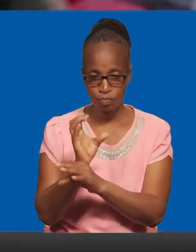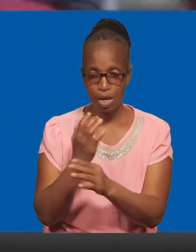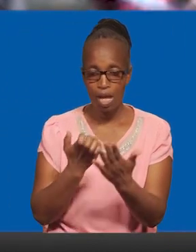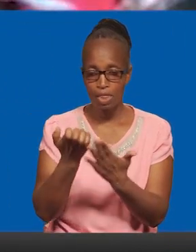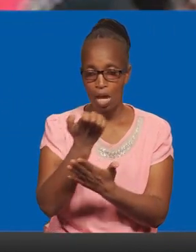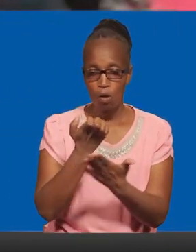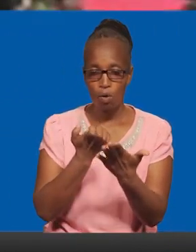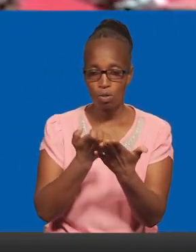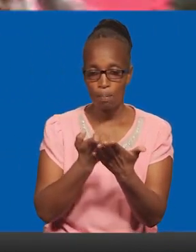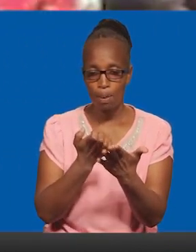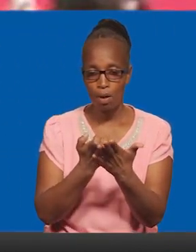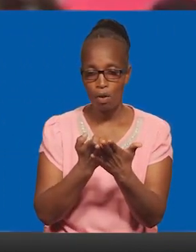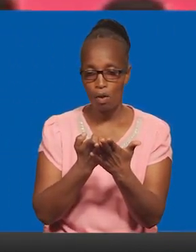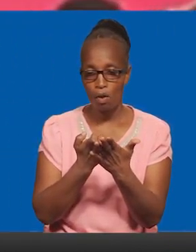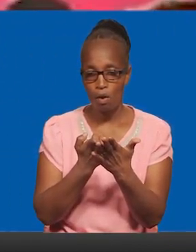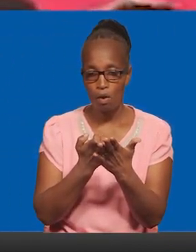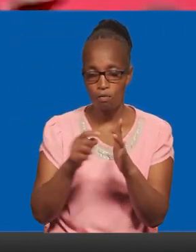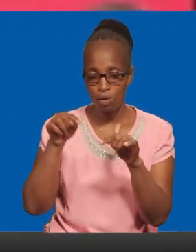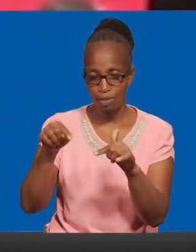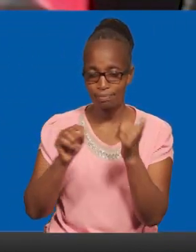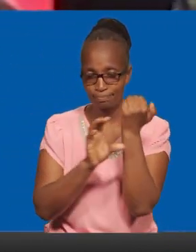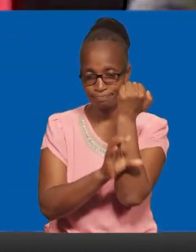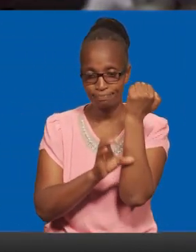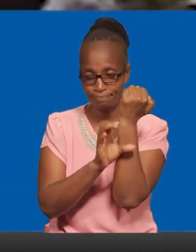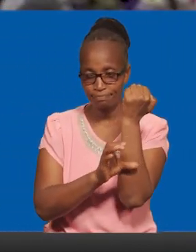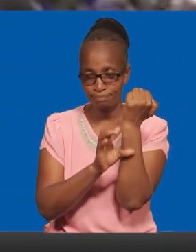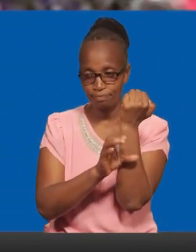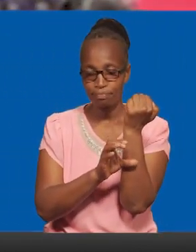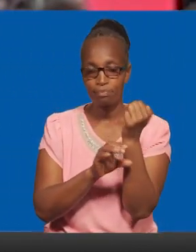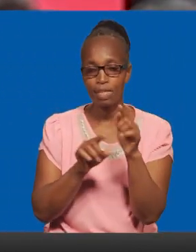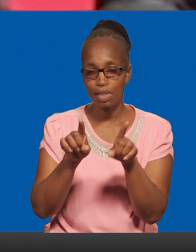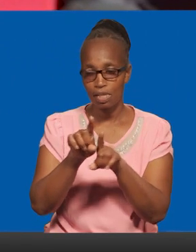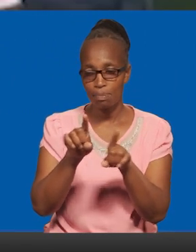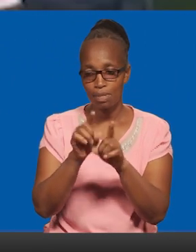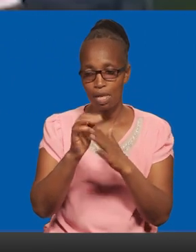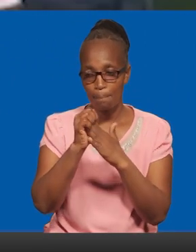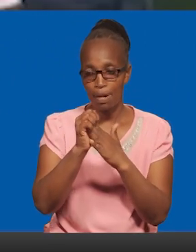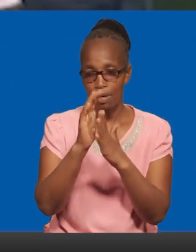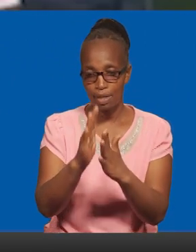Mashariki kutathmini uongozi, uchumi na demokrasia nchini.